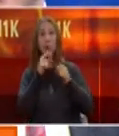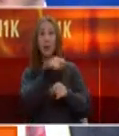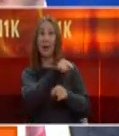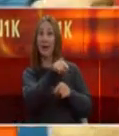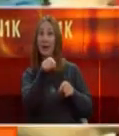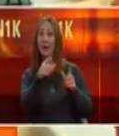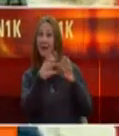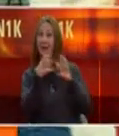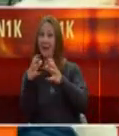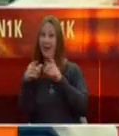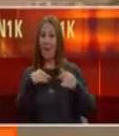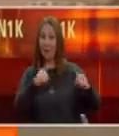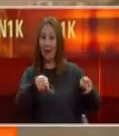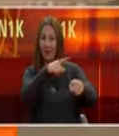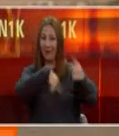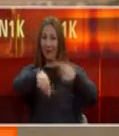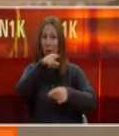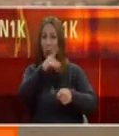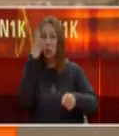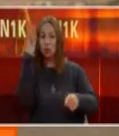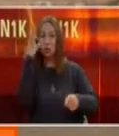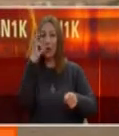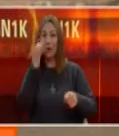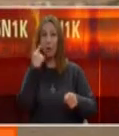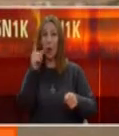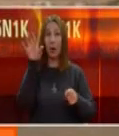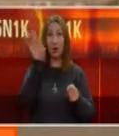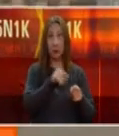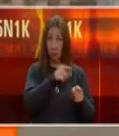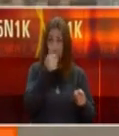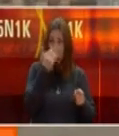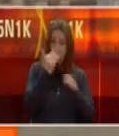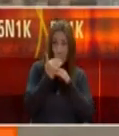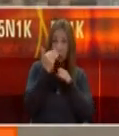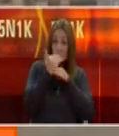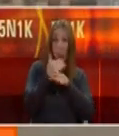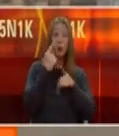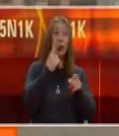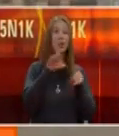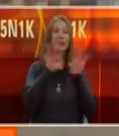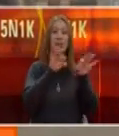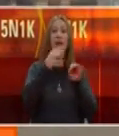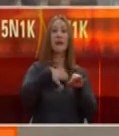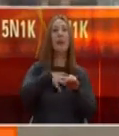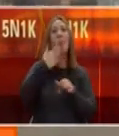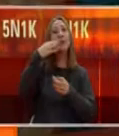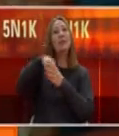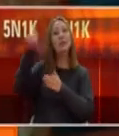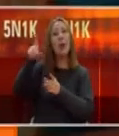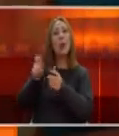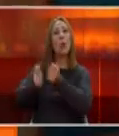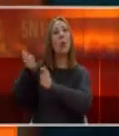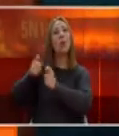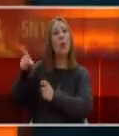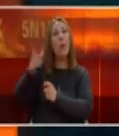ki bu oyuncakları biz tamamen uzman görüşüyle seçtik. Bunları alıp kendi sınıflarında anladım. Kullanabiliyorlar. Aynı